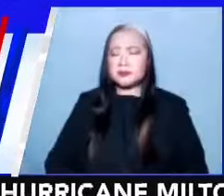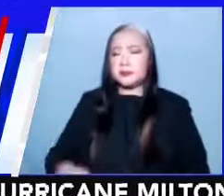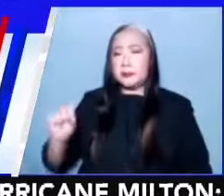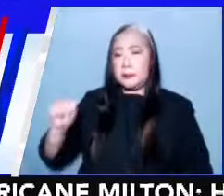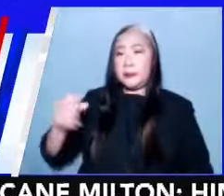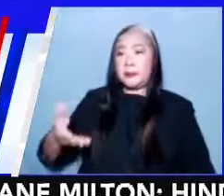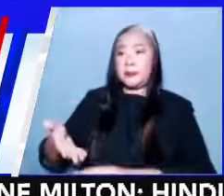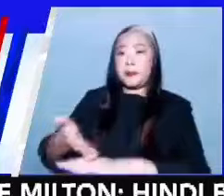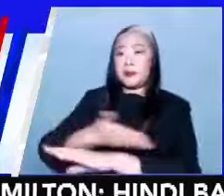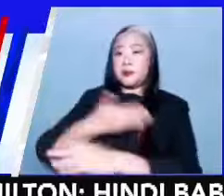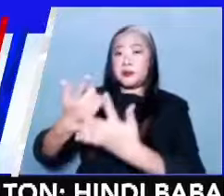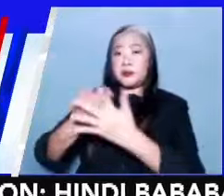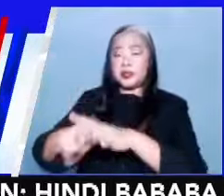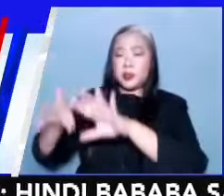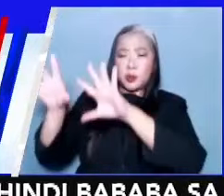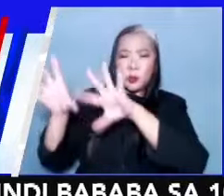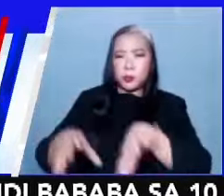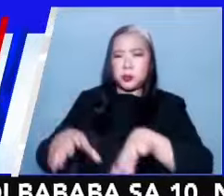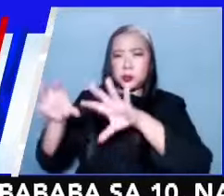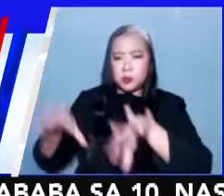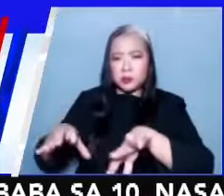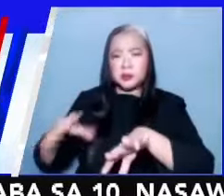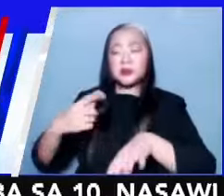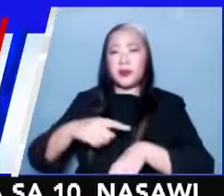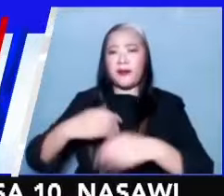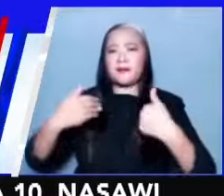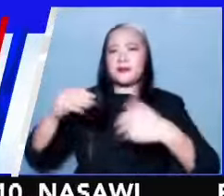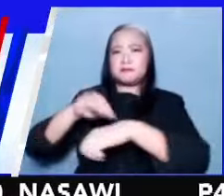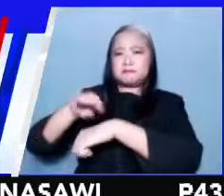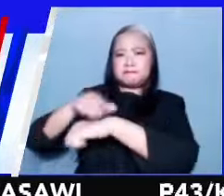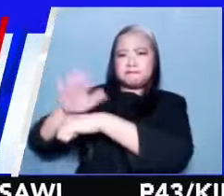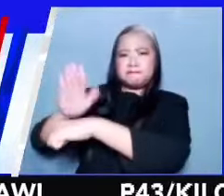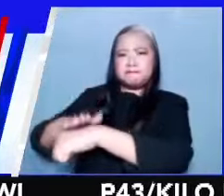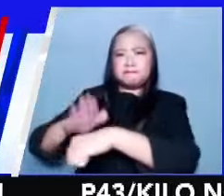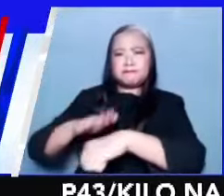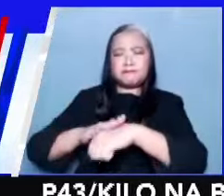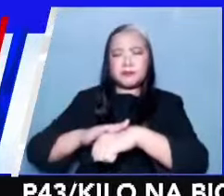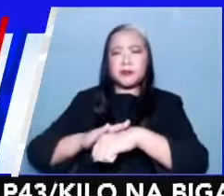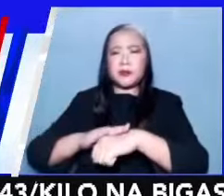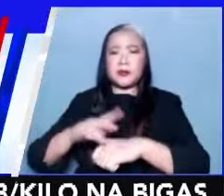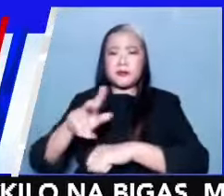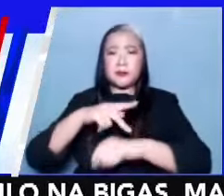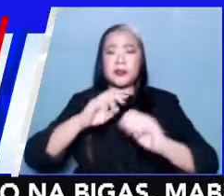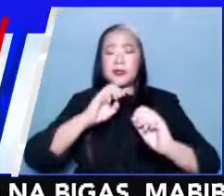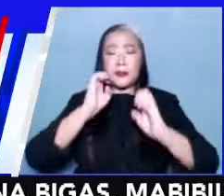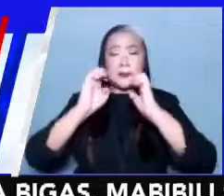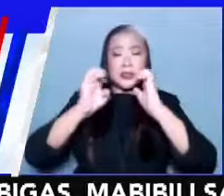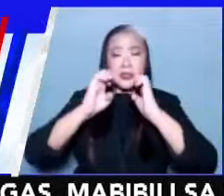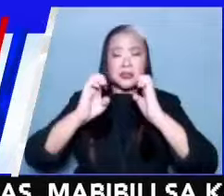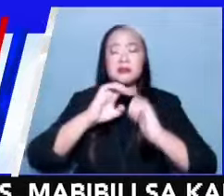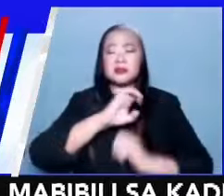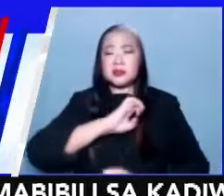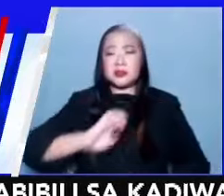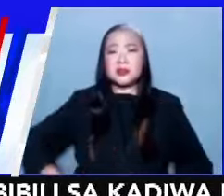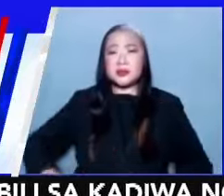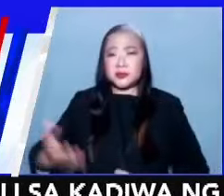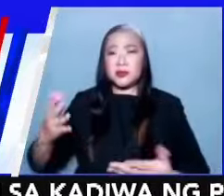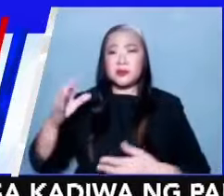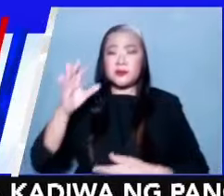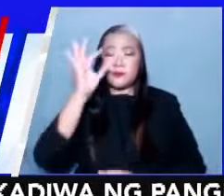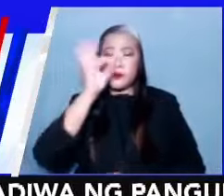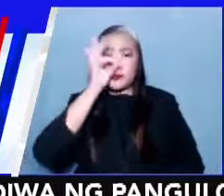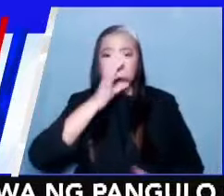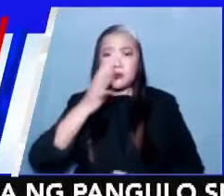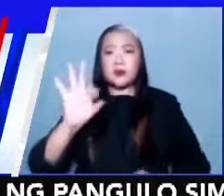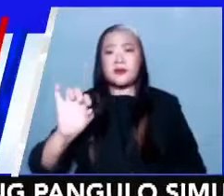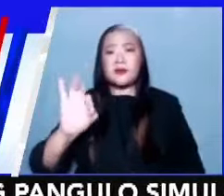Milton, nagpalabas na po ng advisory ang embassy sa mga kababayan natin sa Florida at ang ating honorary consul